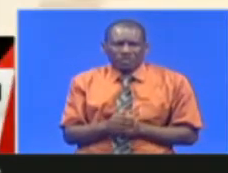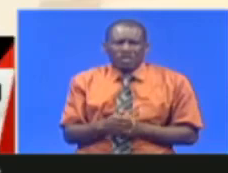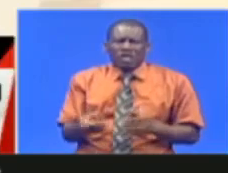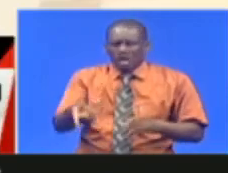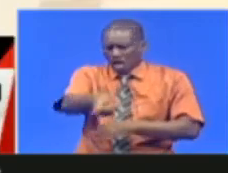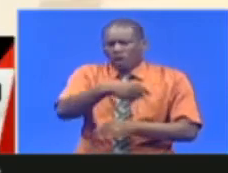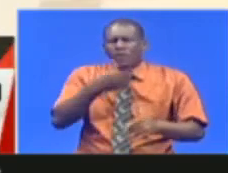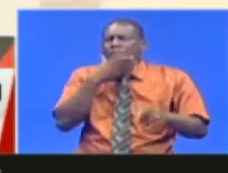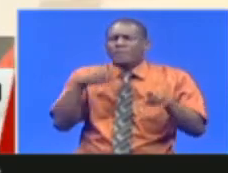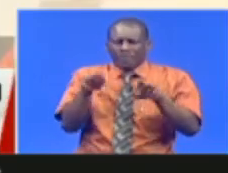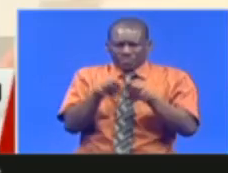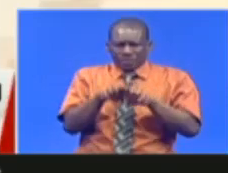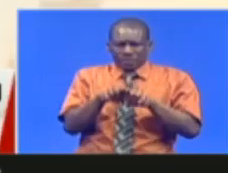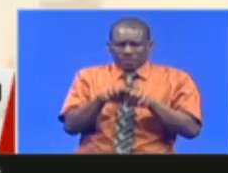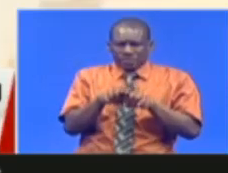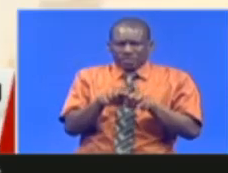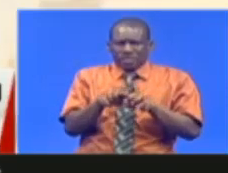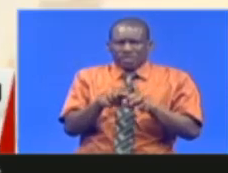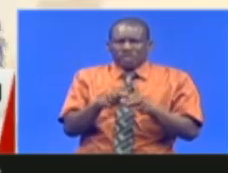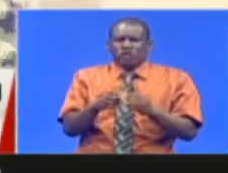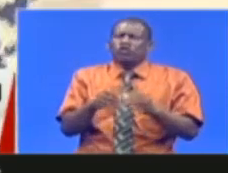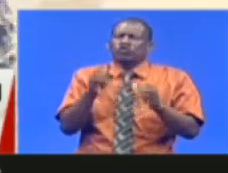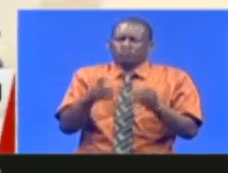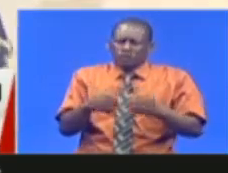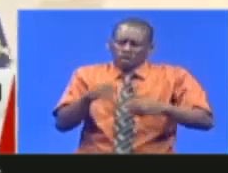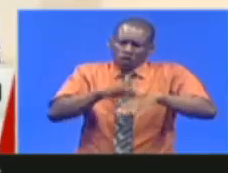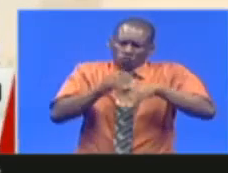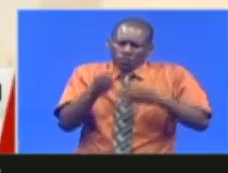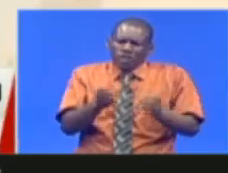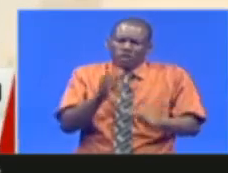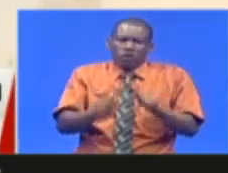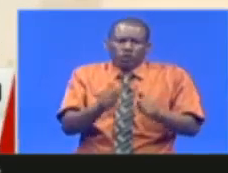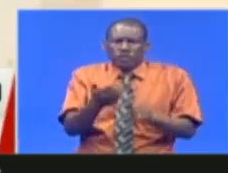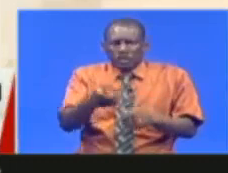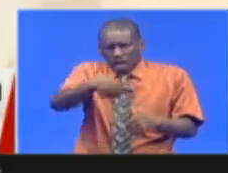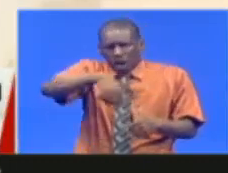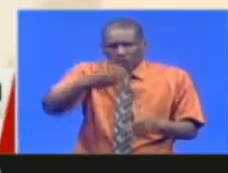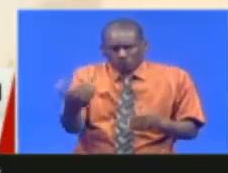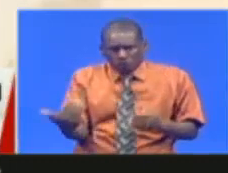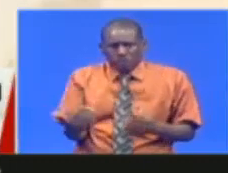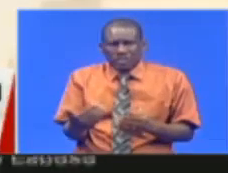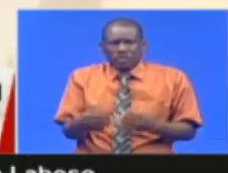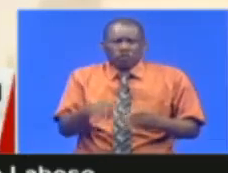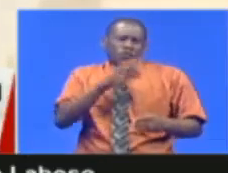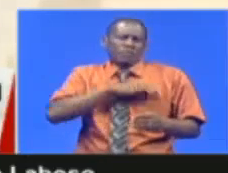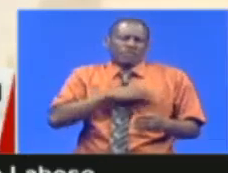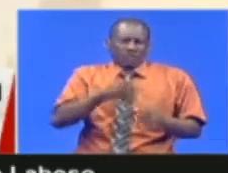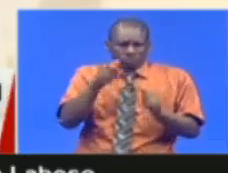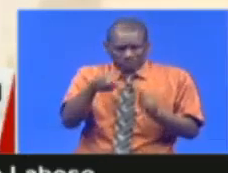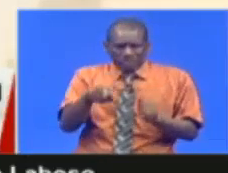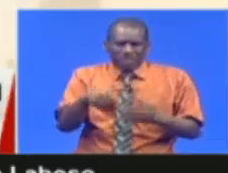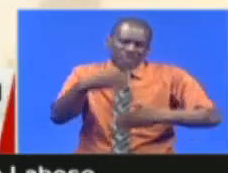Undugu wetu uwe mazao ambao watoto wetu wataweza wafaidike naye.